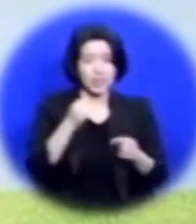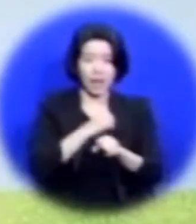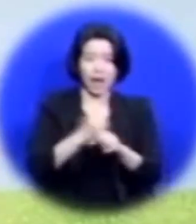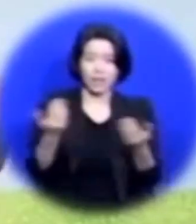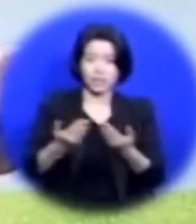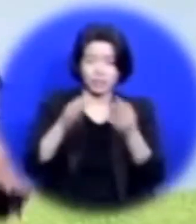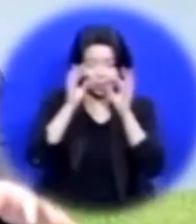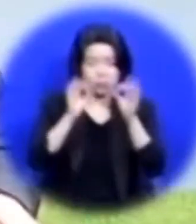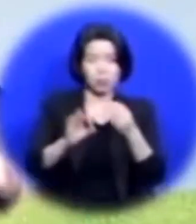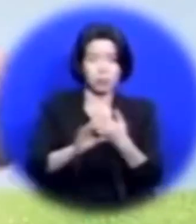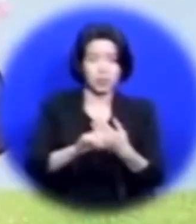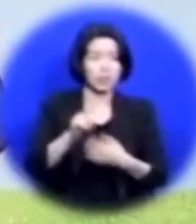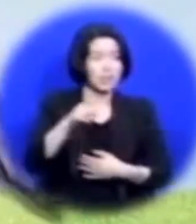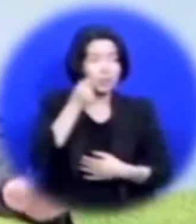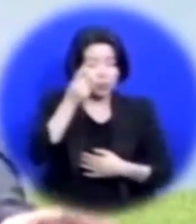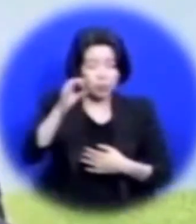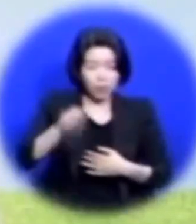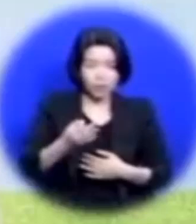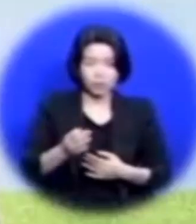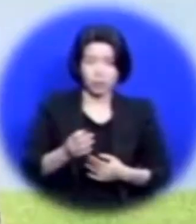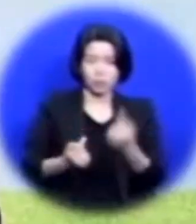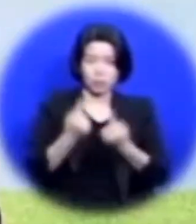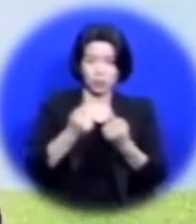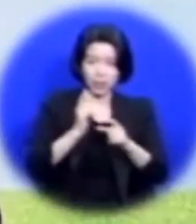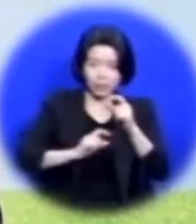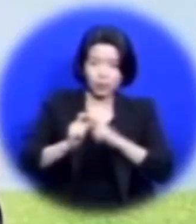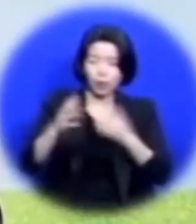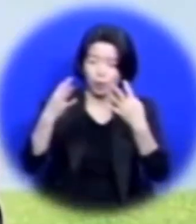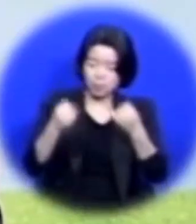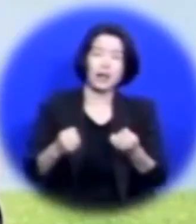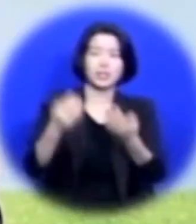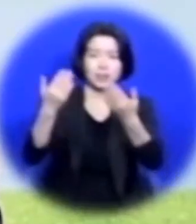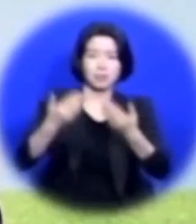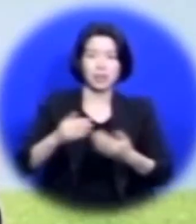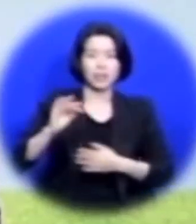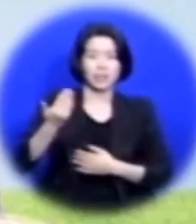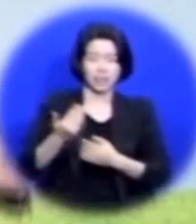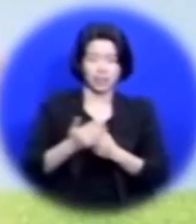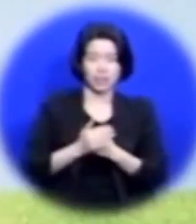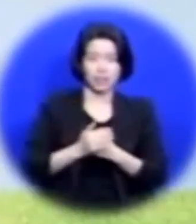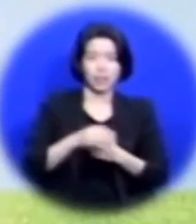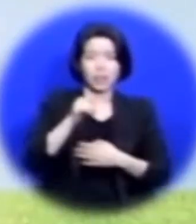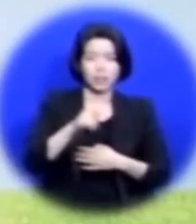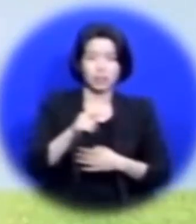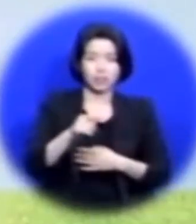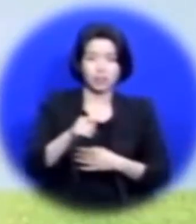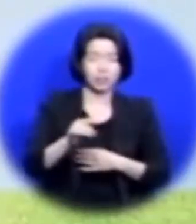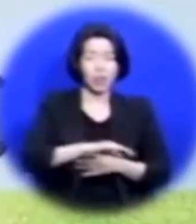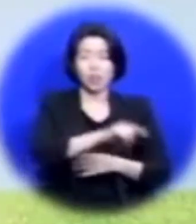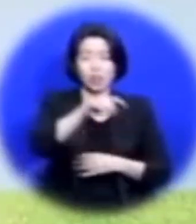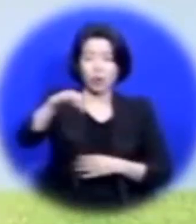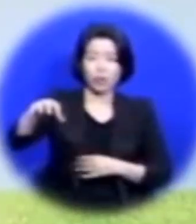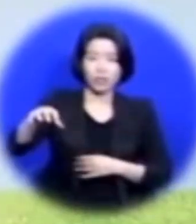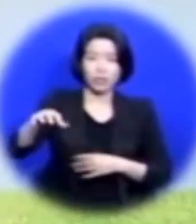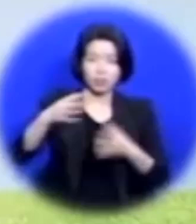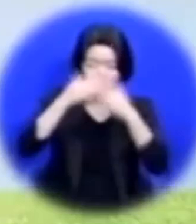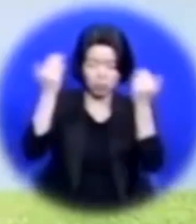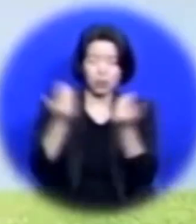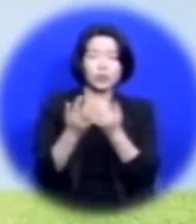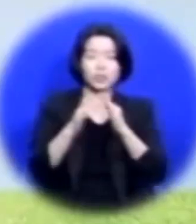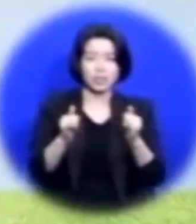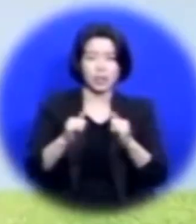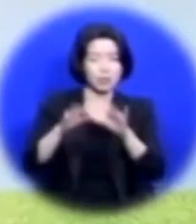당신은 2봉 것보다 훨씬 많은 보험금을 받아야 됩니다 그것은 여기 있는 모든 사람이 다